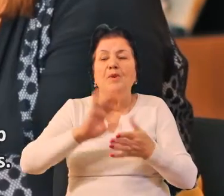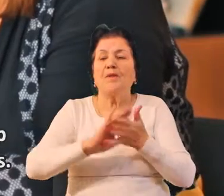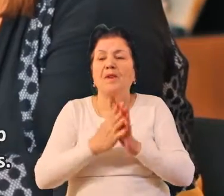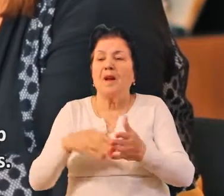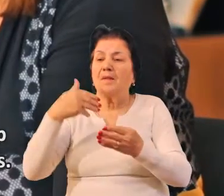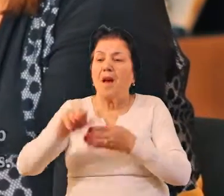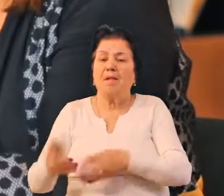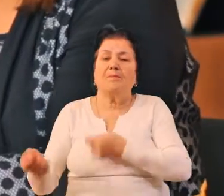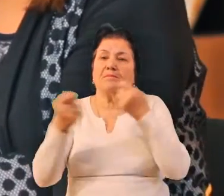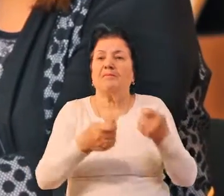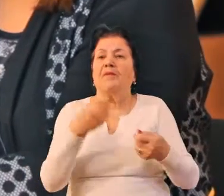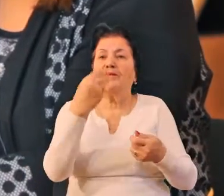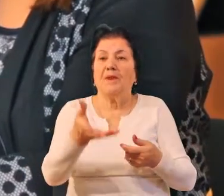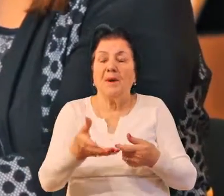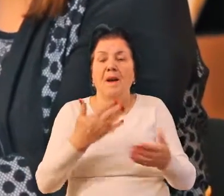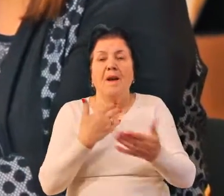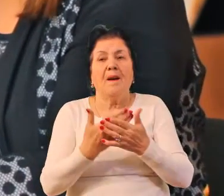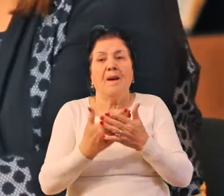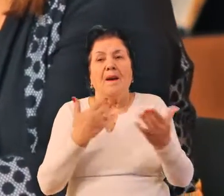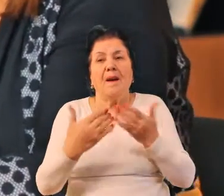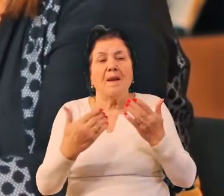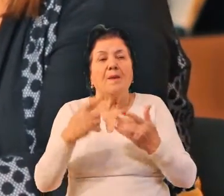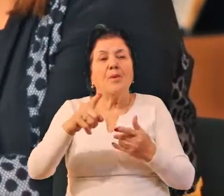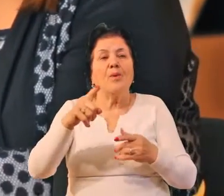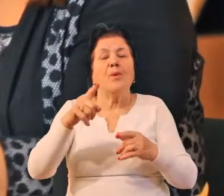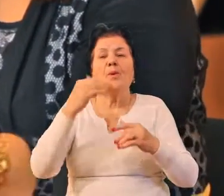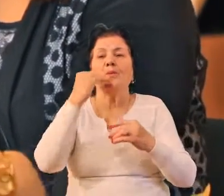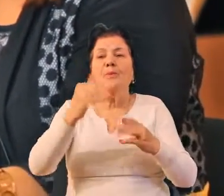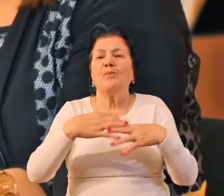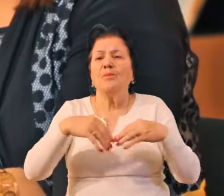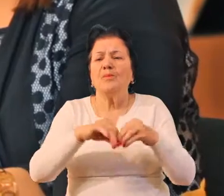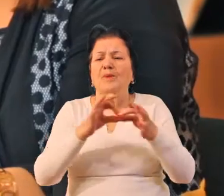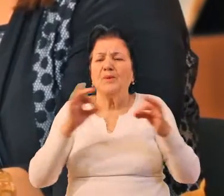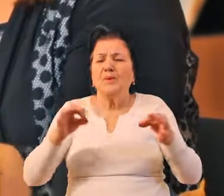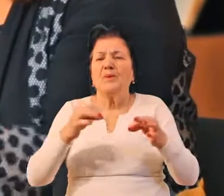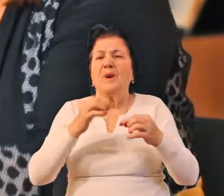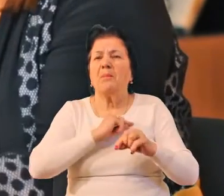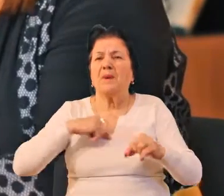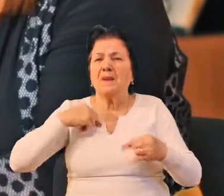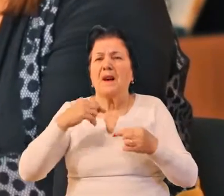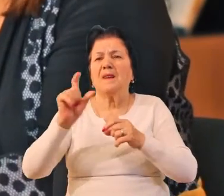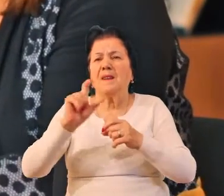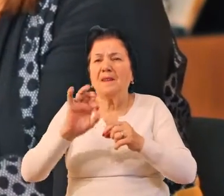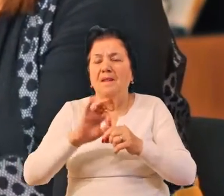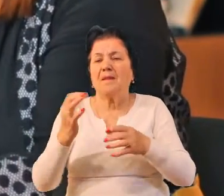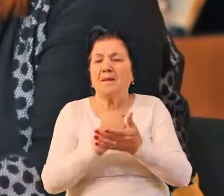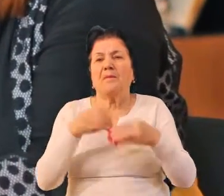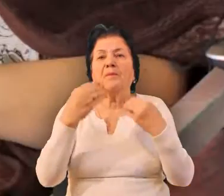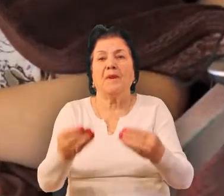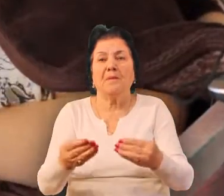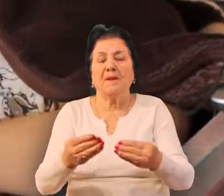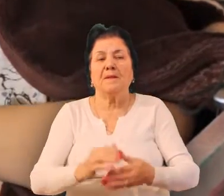əlaqə saxlamalıdır. Onlar üçün lazımı vəsaitə aparıb verməlidir. Tutaq ki, əgər muncuq düzürsə, o muncuqları, onun üçün lazım